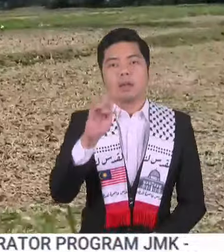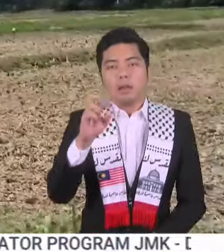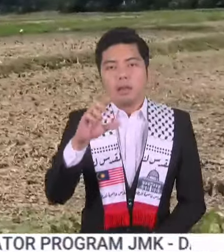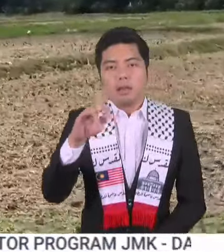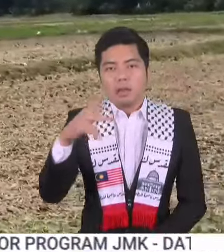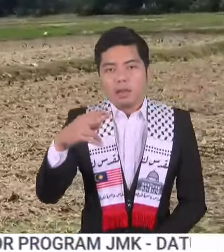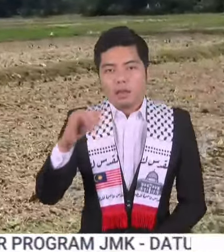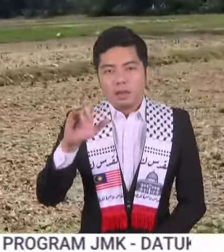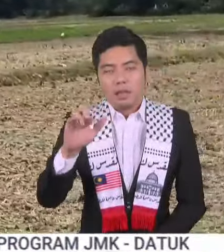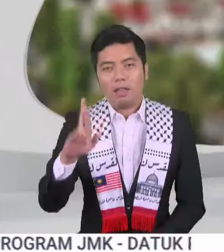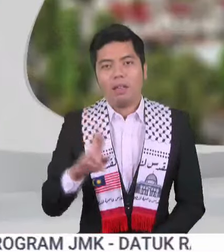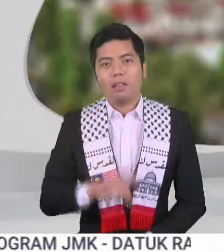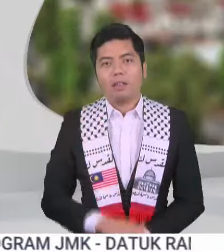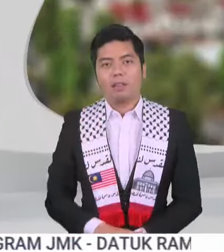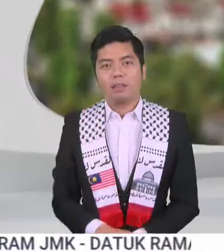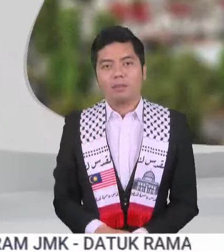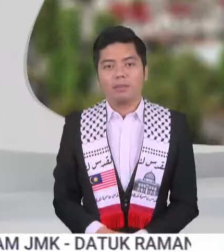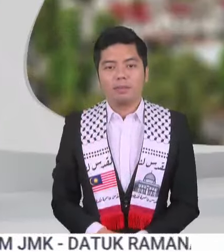Jelebu.